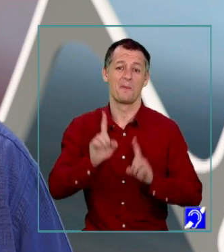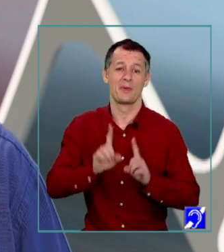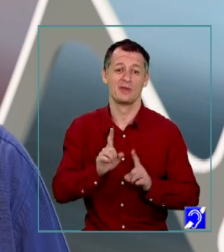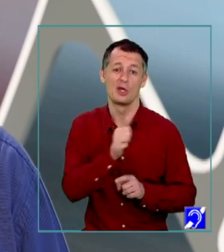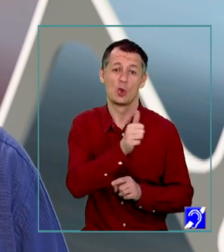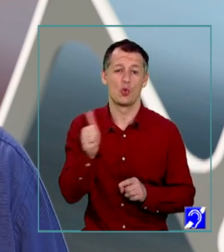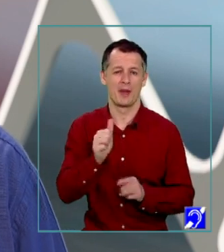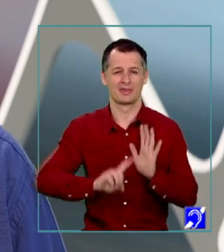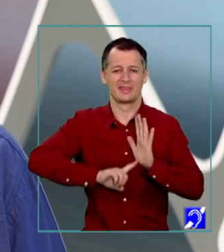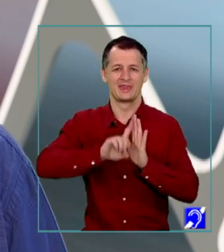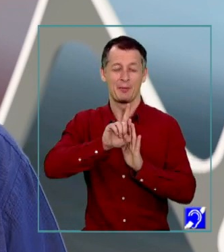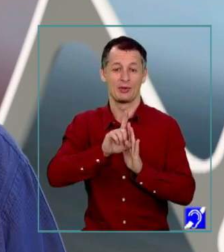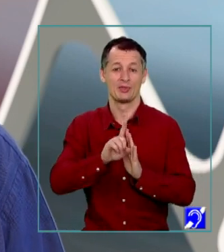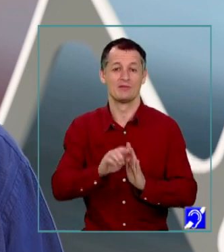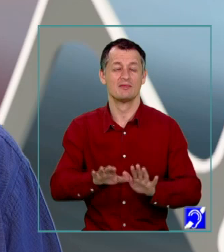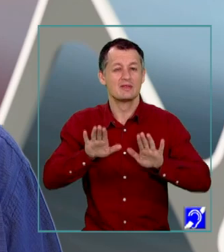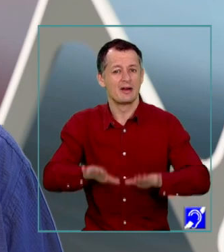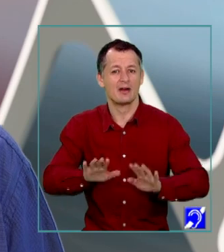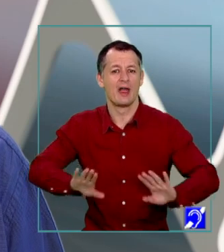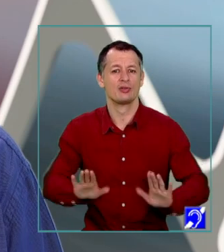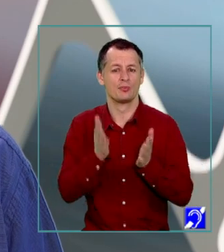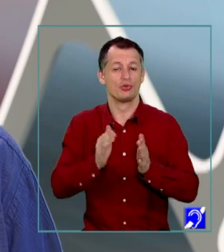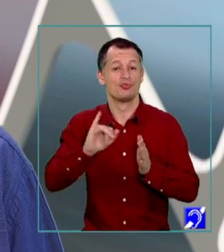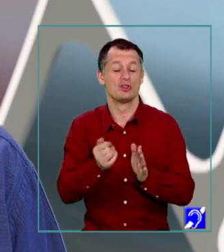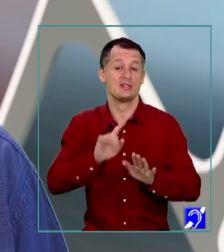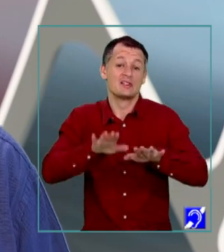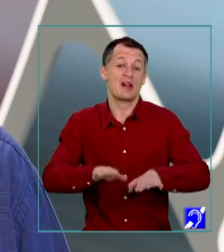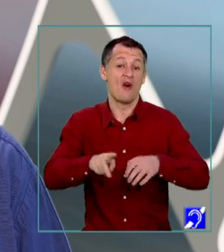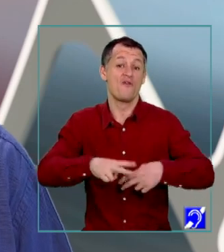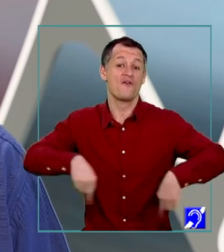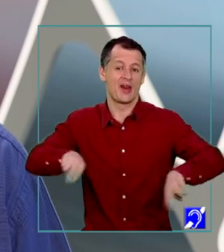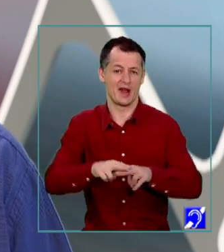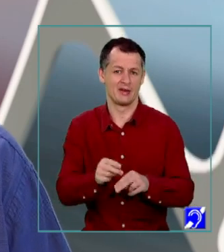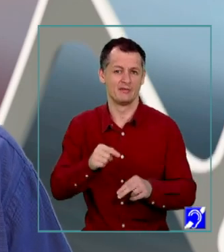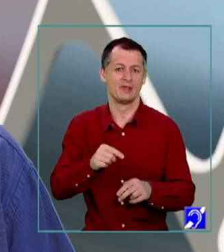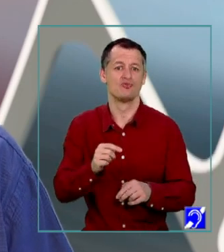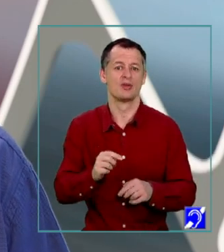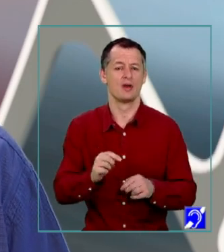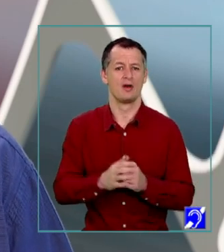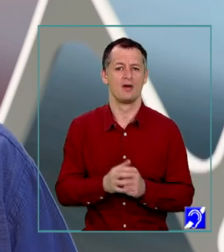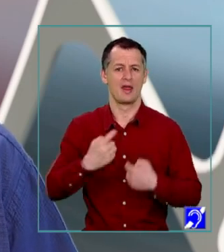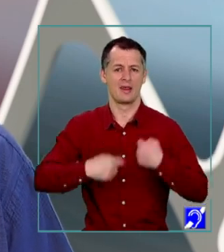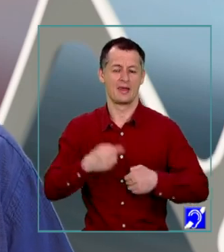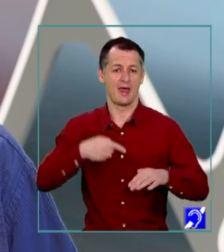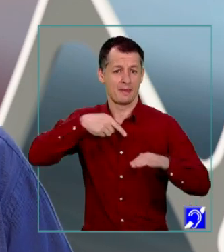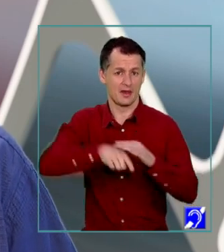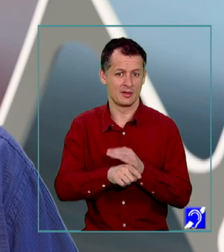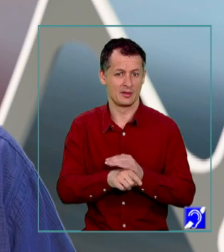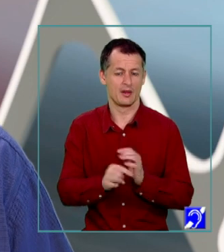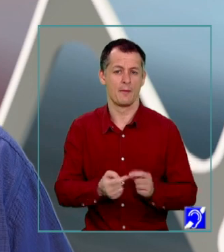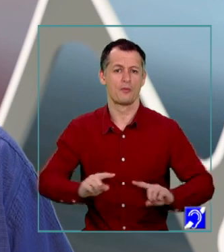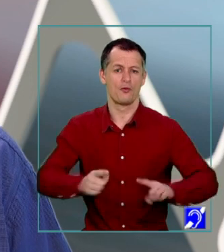de temperatura stării inițiale și temperatura stării finale. Energia internă fiind determinată numai